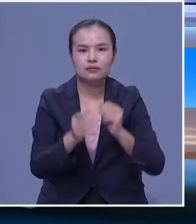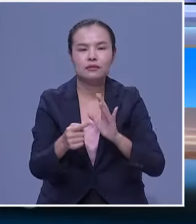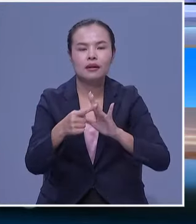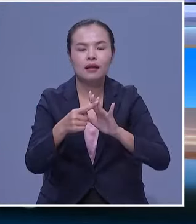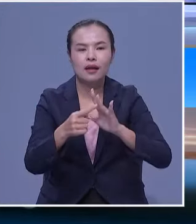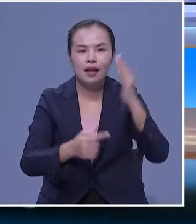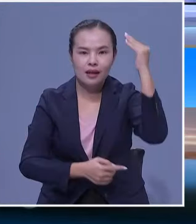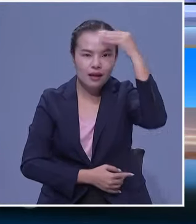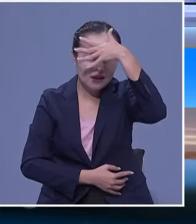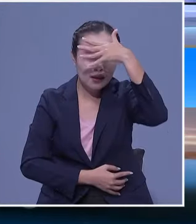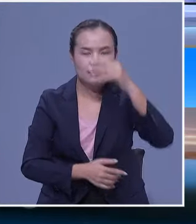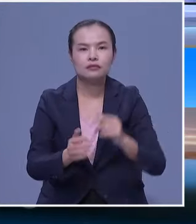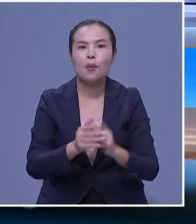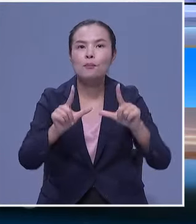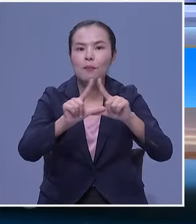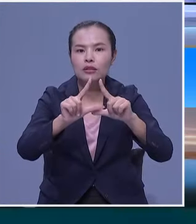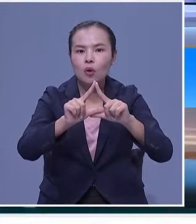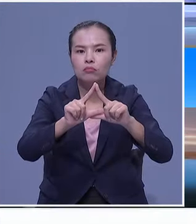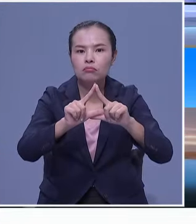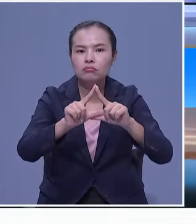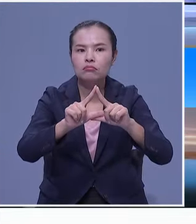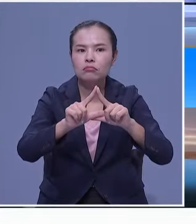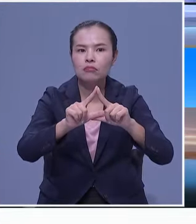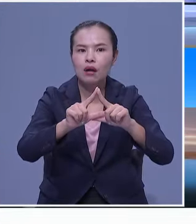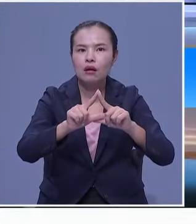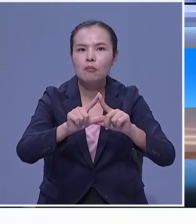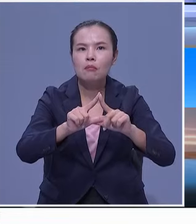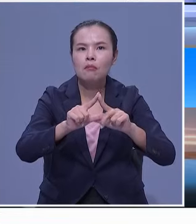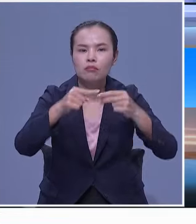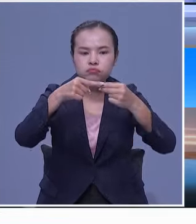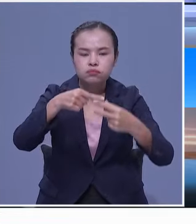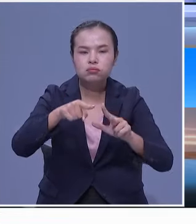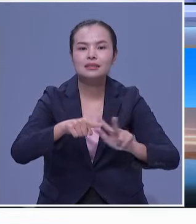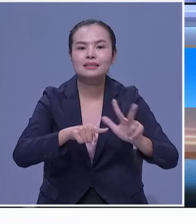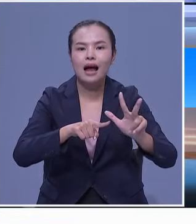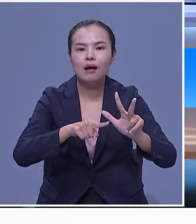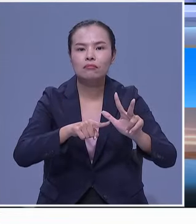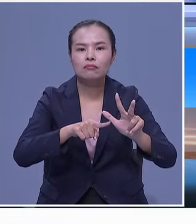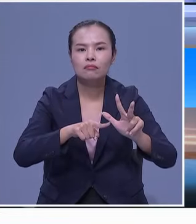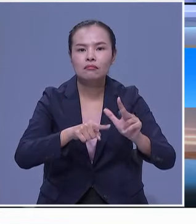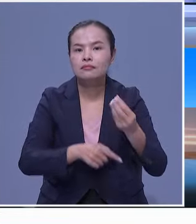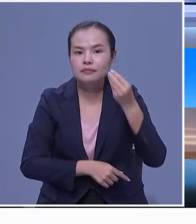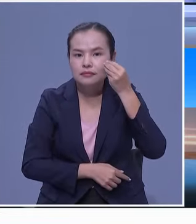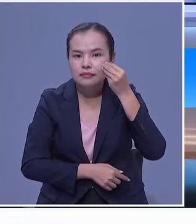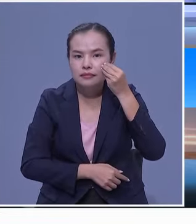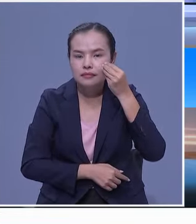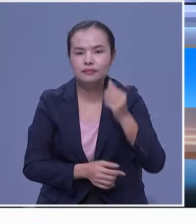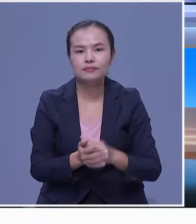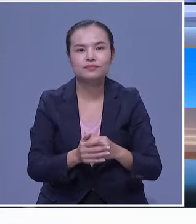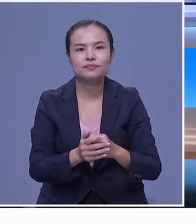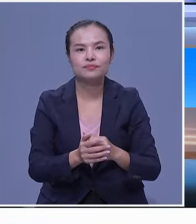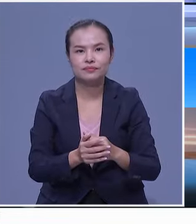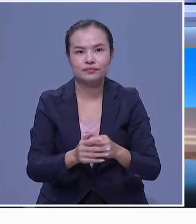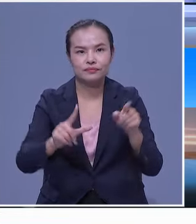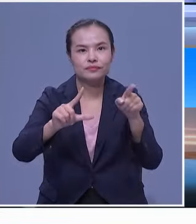พงศ์จากพรรคประชาชนคือก็ถือว่าร่วงไปไหมเป็นอันดับ3เพราะว่าถ้าก่อนหน้านี้เปรียบเทียบกันคุณพิธาจากพรรคก้าวไกลเดิ ม